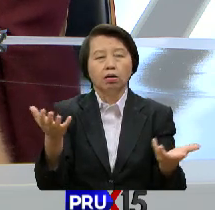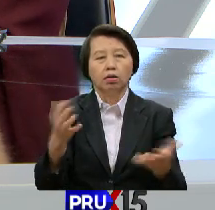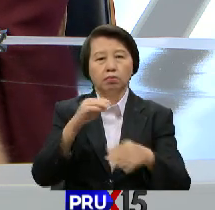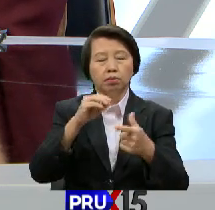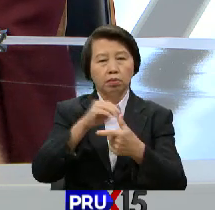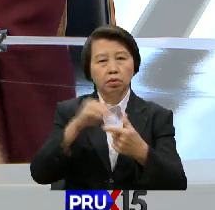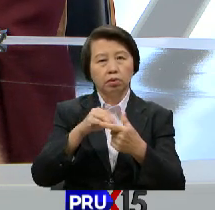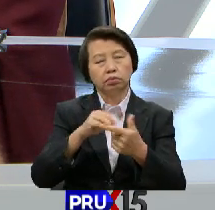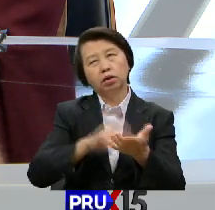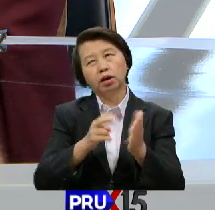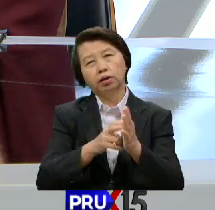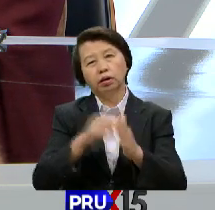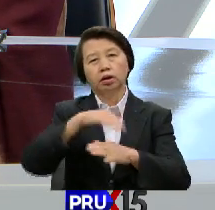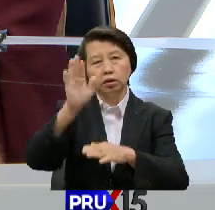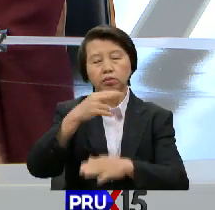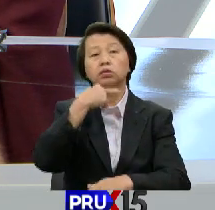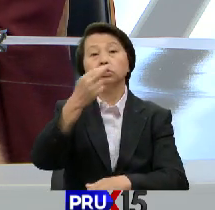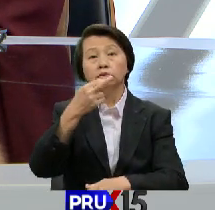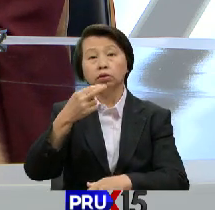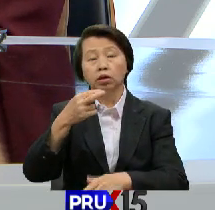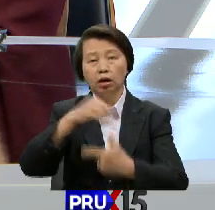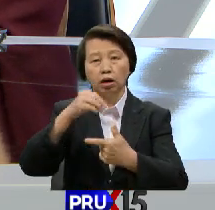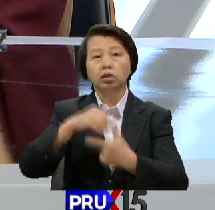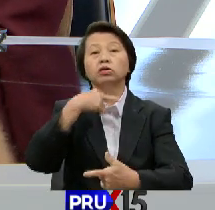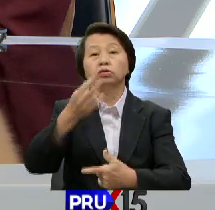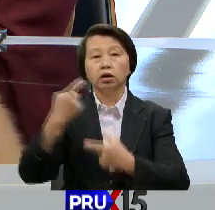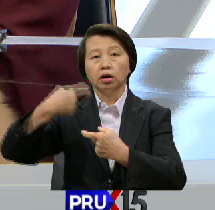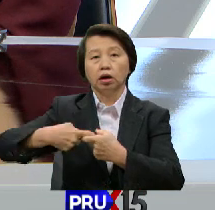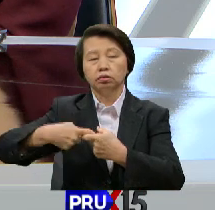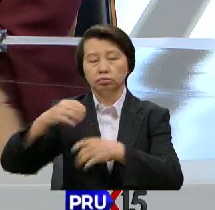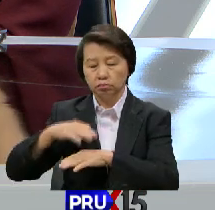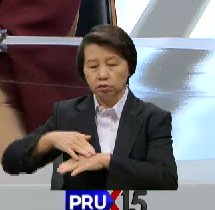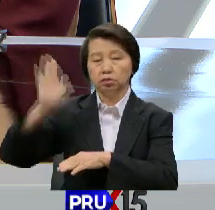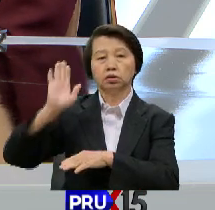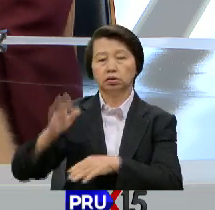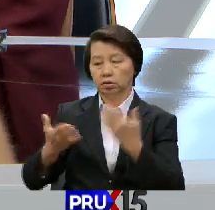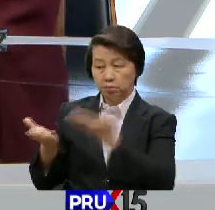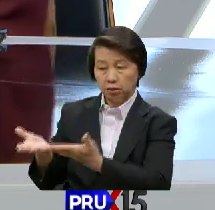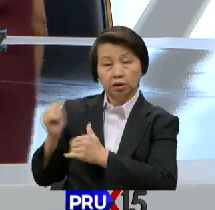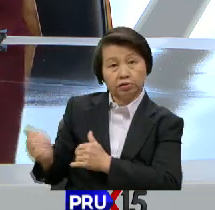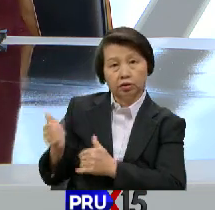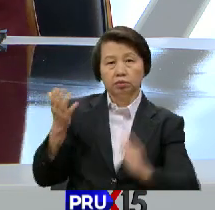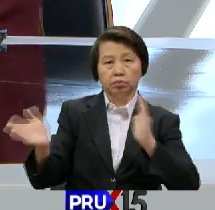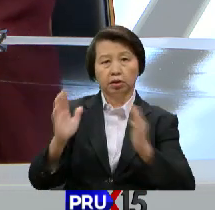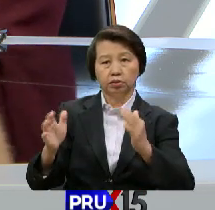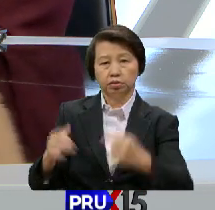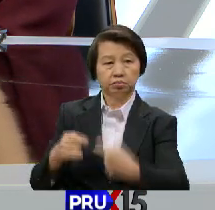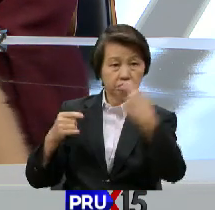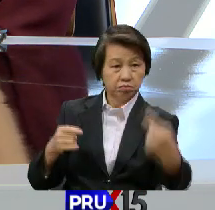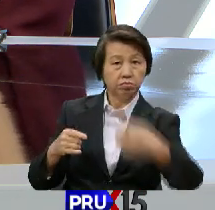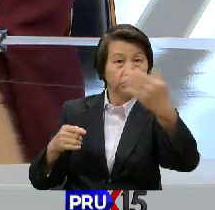melebihkan tentang atau pembesar berkaitan dengan kelebihan sendiri berbanding Lawan